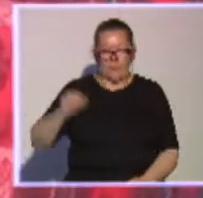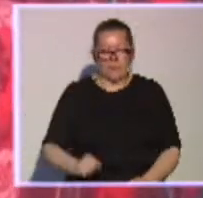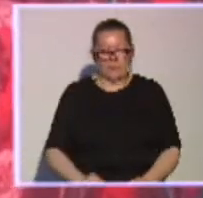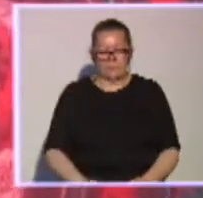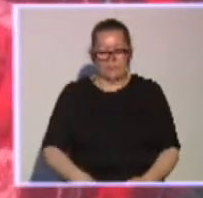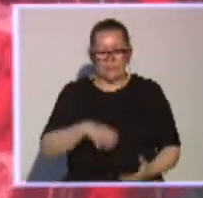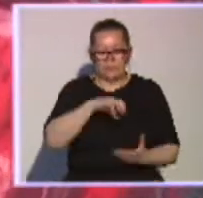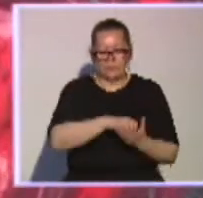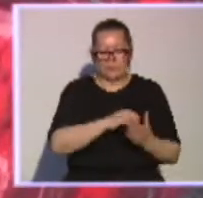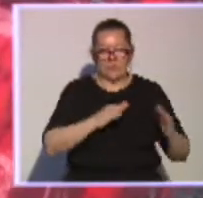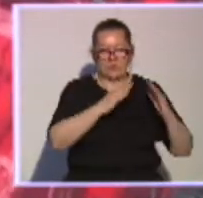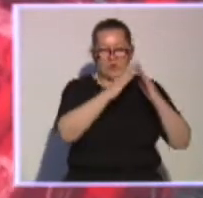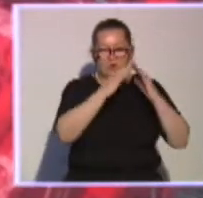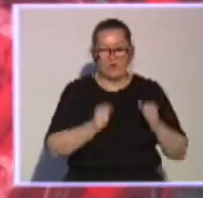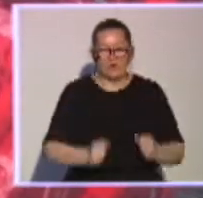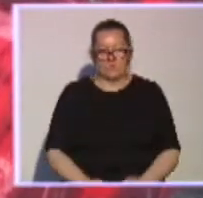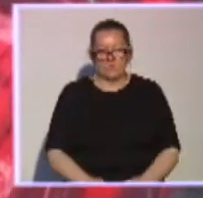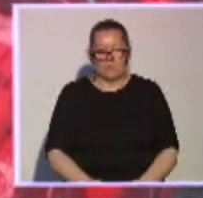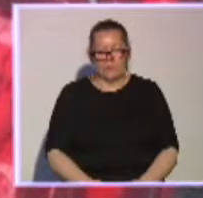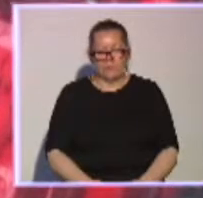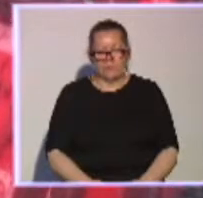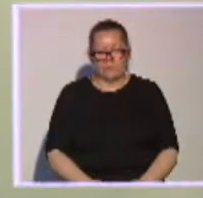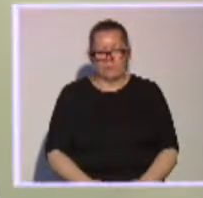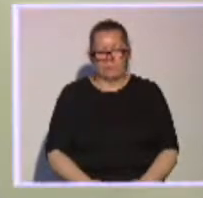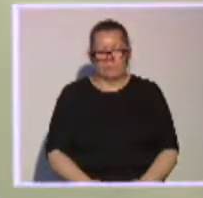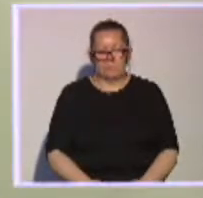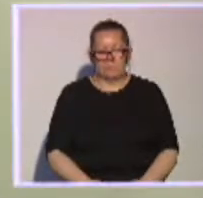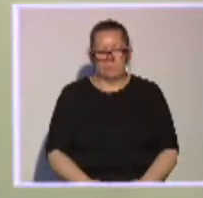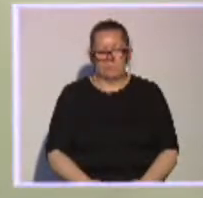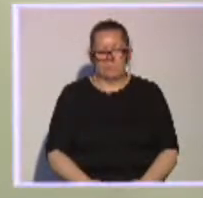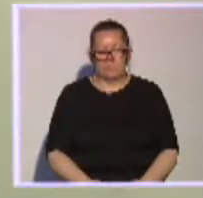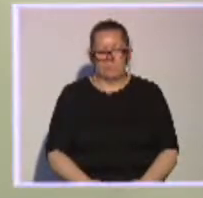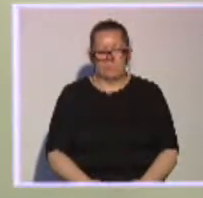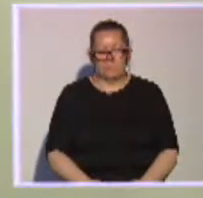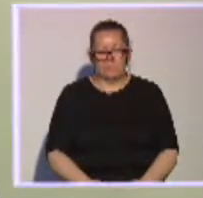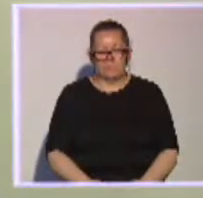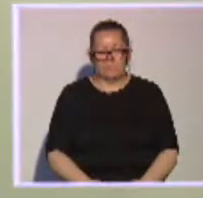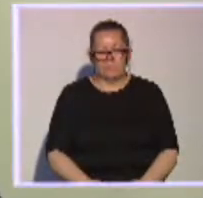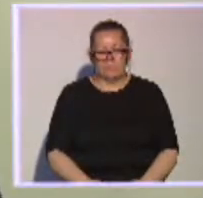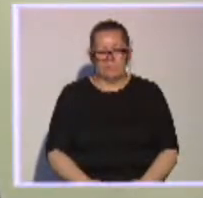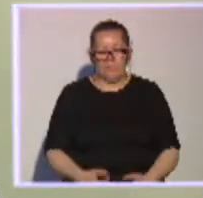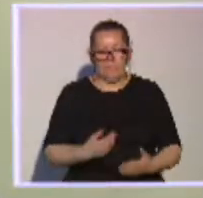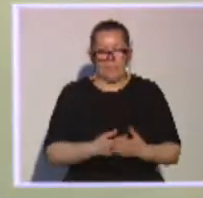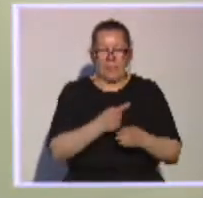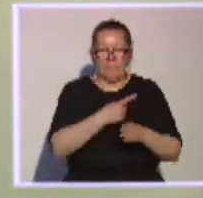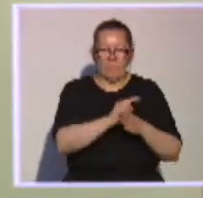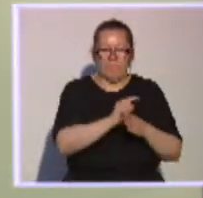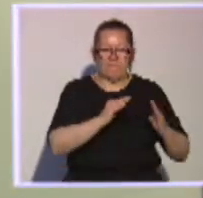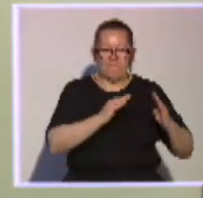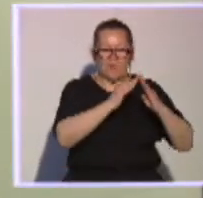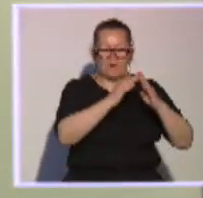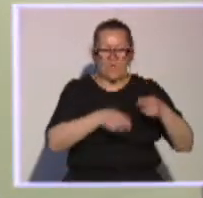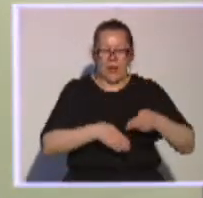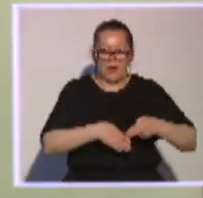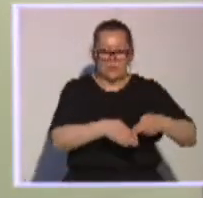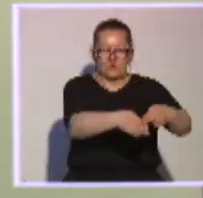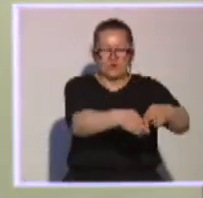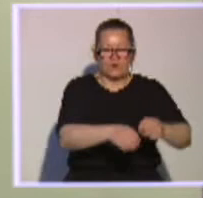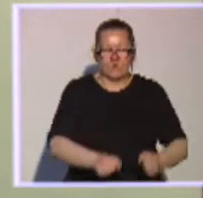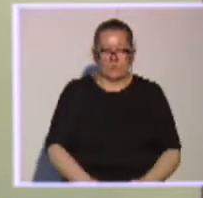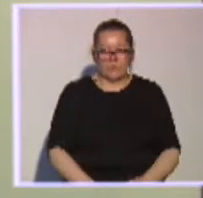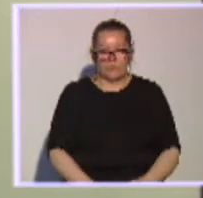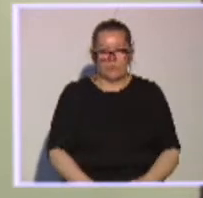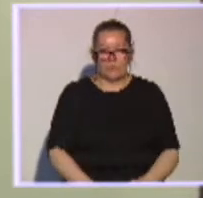din zona de munte obținute prin metode tradiționale. Schema de calitate produs montan vine în ajutorul lor, reușește să facă